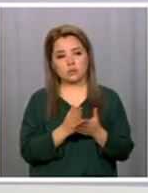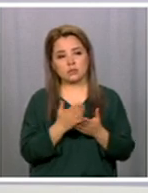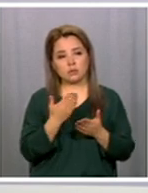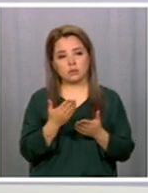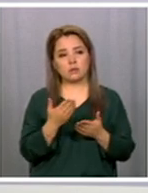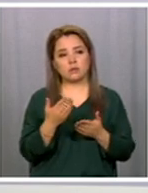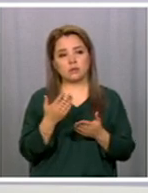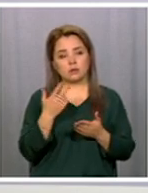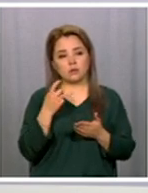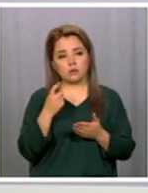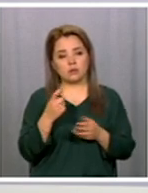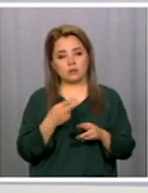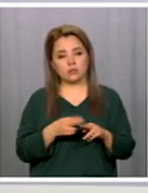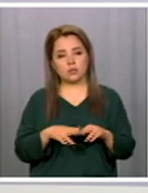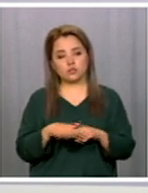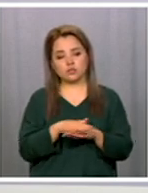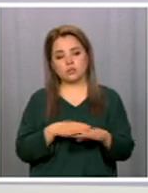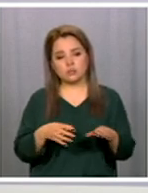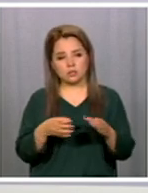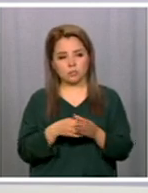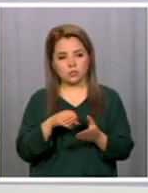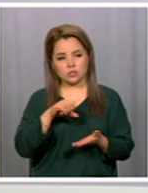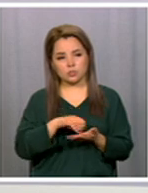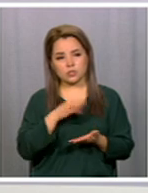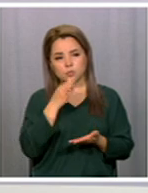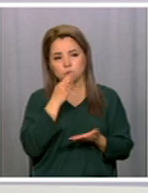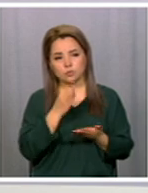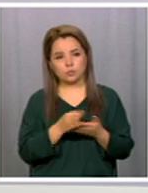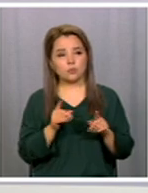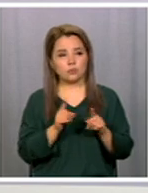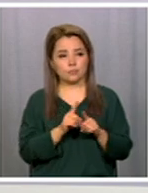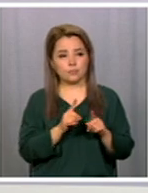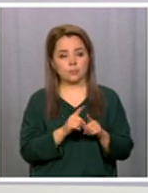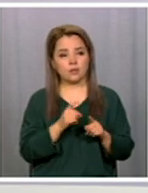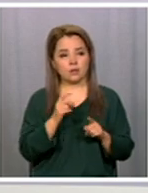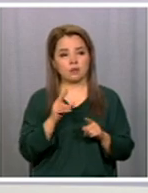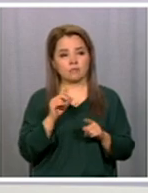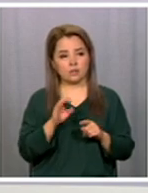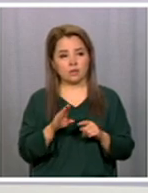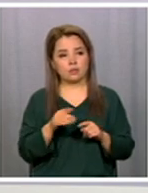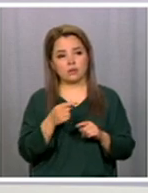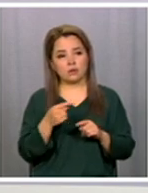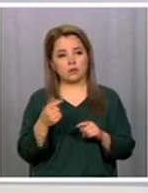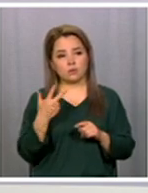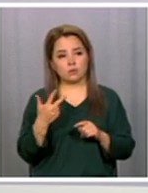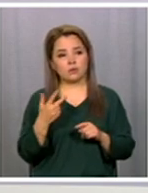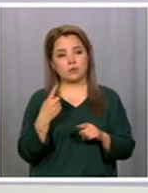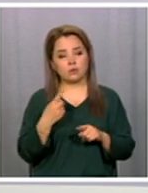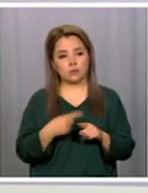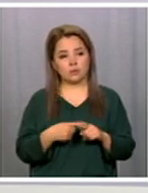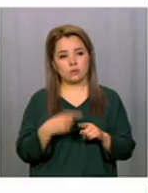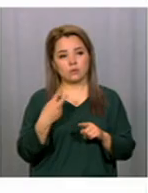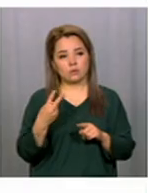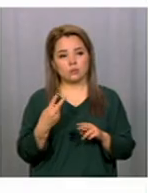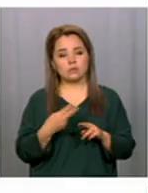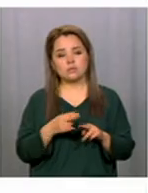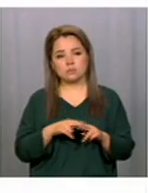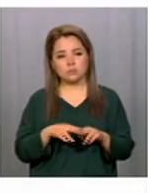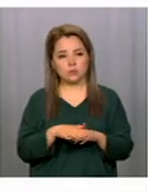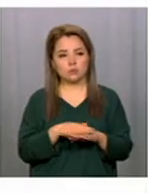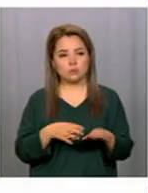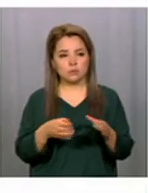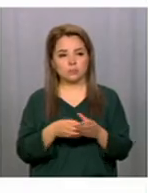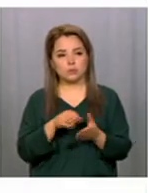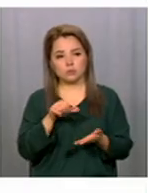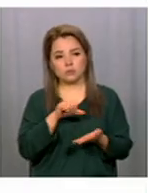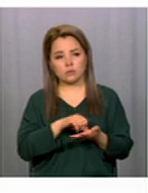азайту 2Х қосылған 1 бөлінген X квадрат қосылған 2Х. Тең. Ал енді бұл